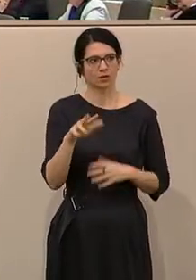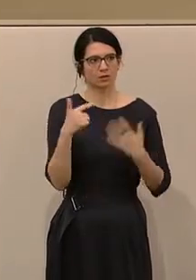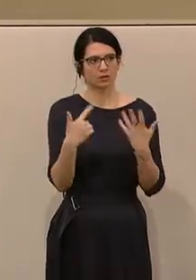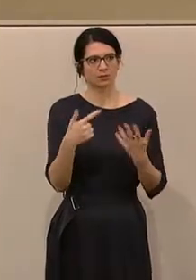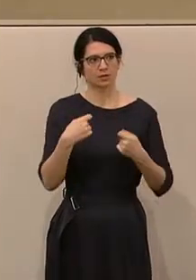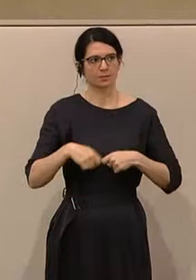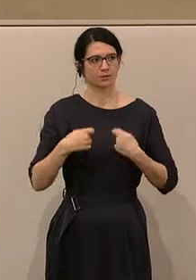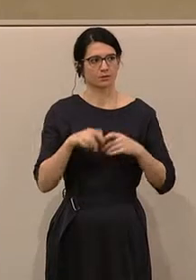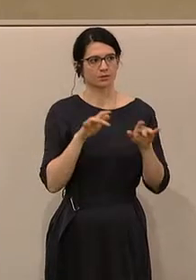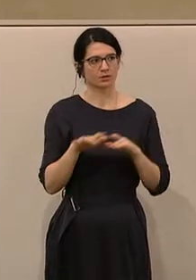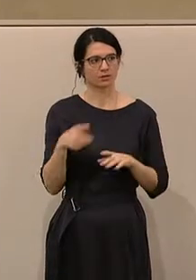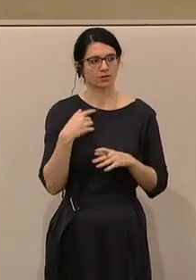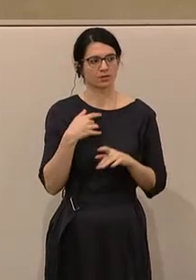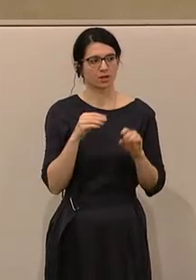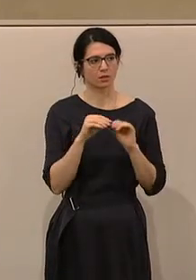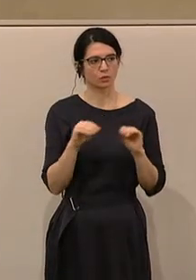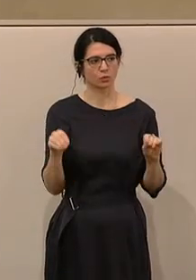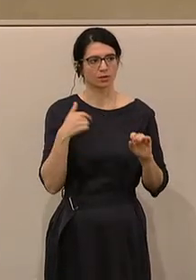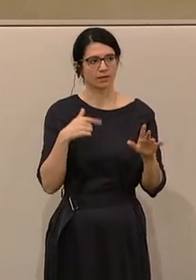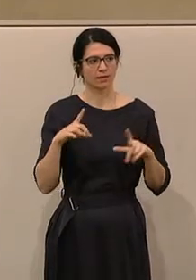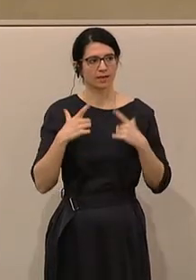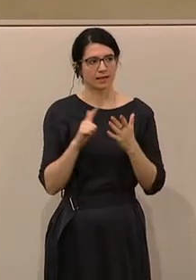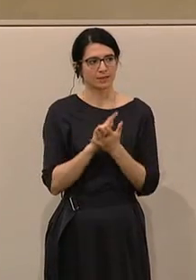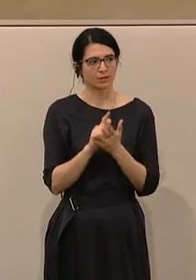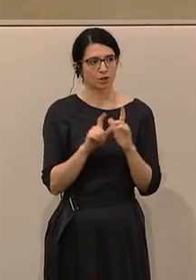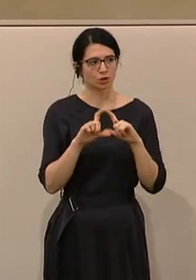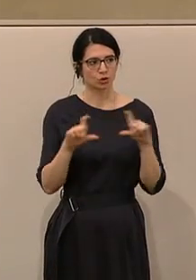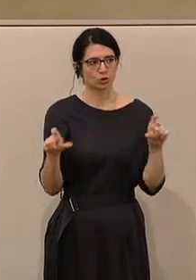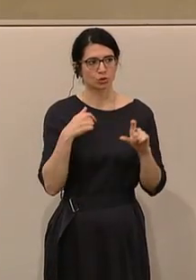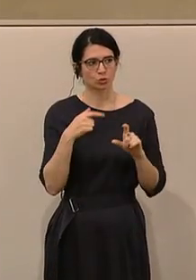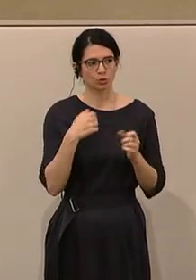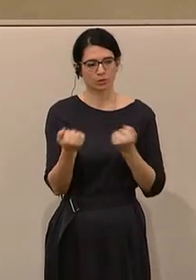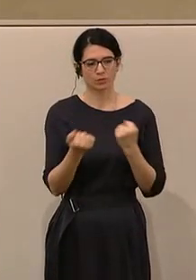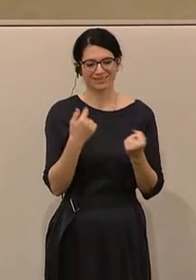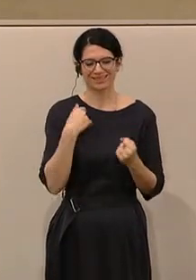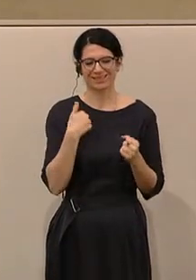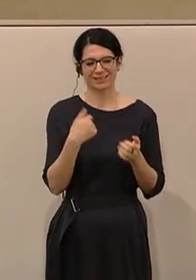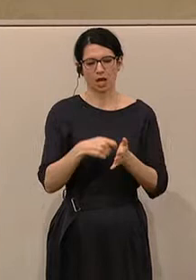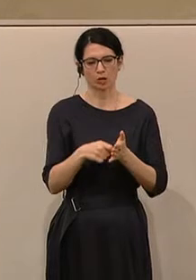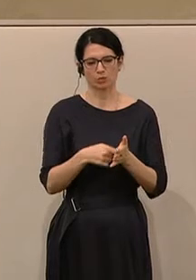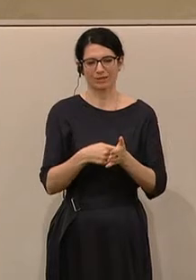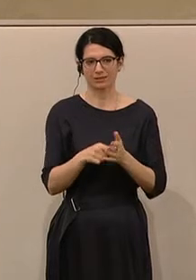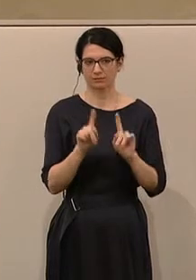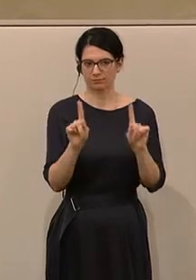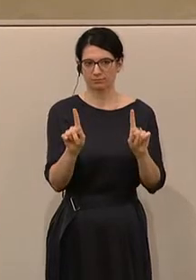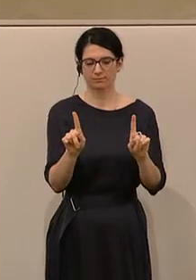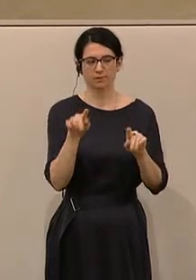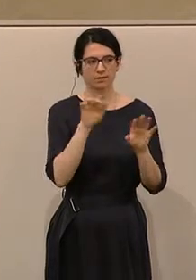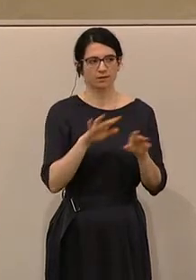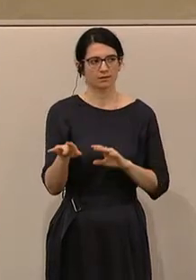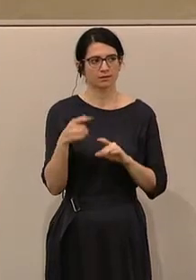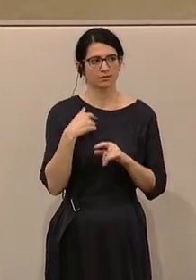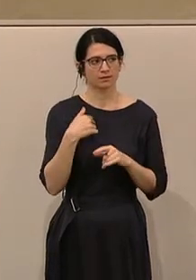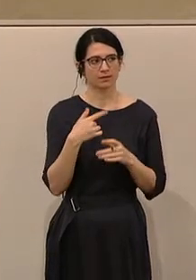173 Abgeordnete hier ausschließlich in ihrer Lebenszeit Schuldenpolitik gesehen hätte. Ich berichtige tatsächlich aufgrund